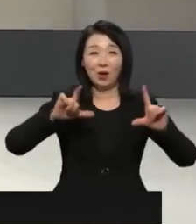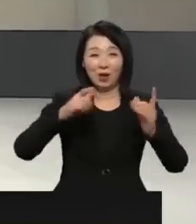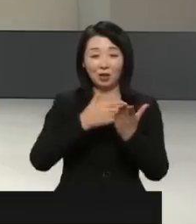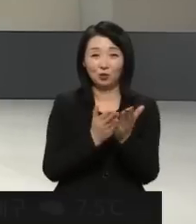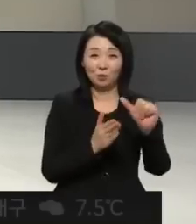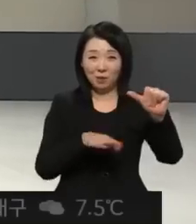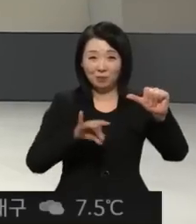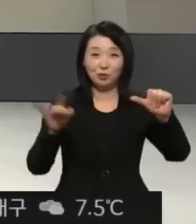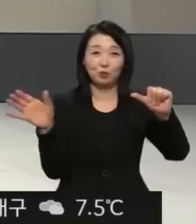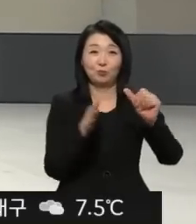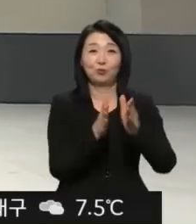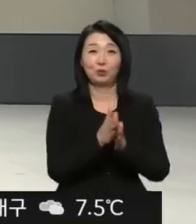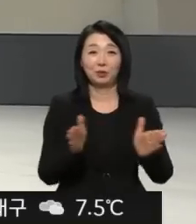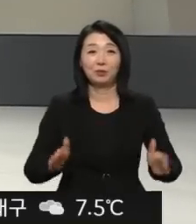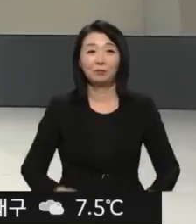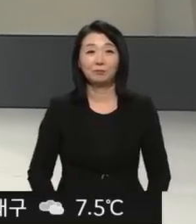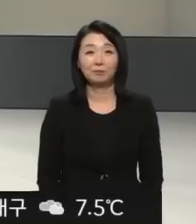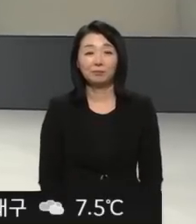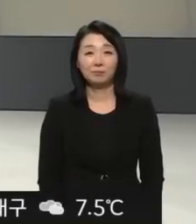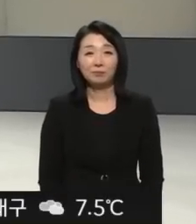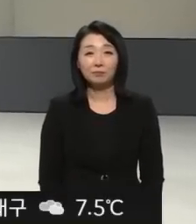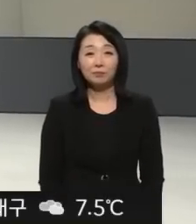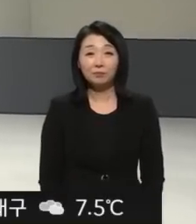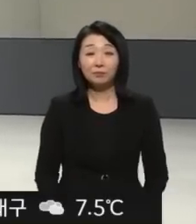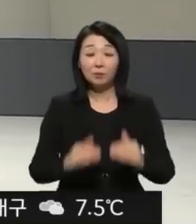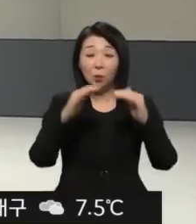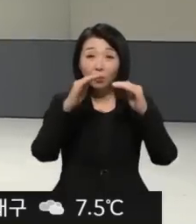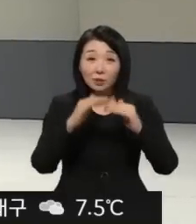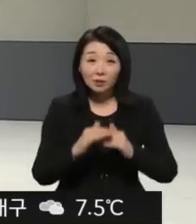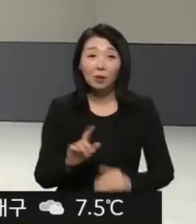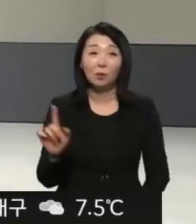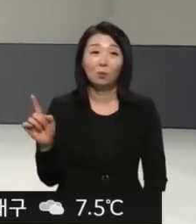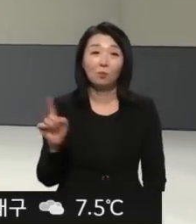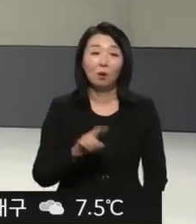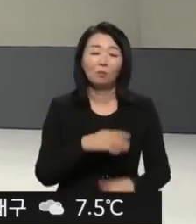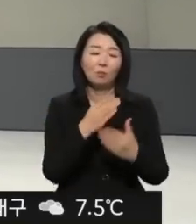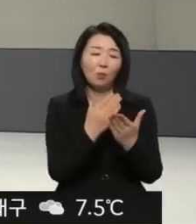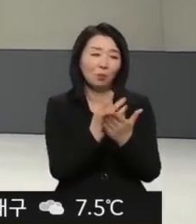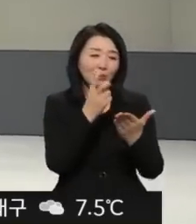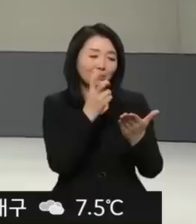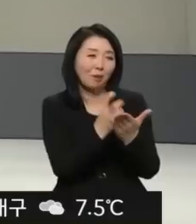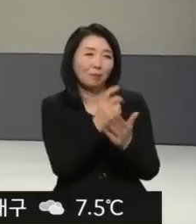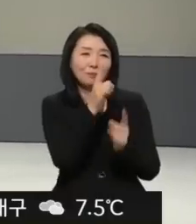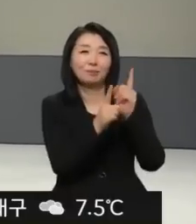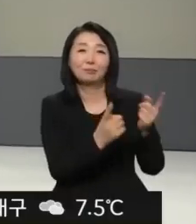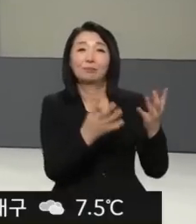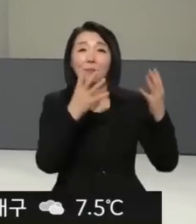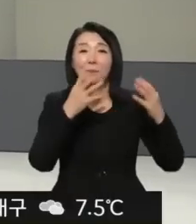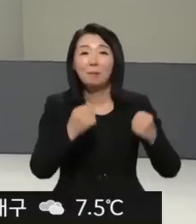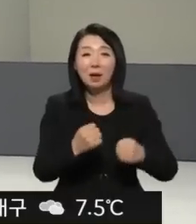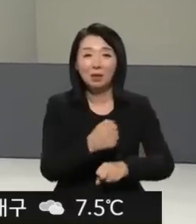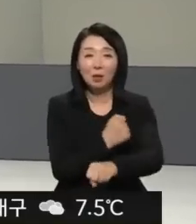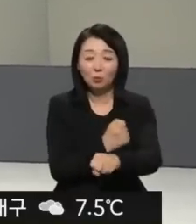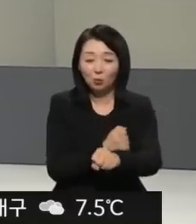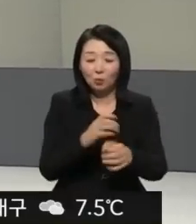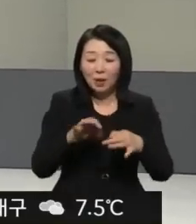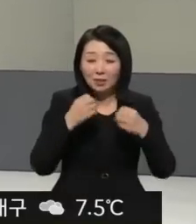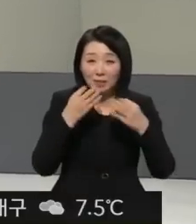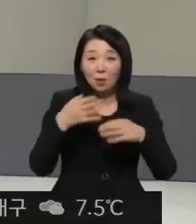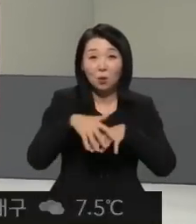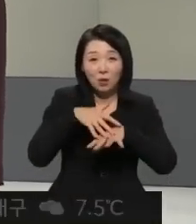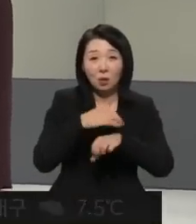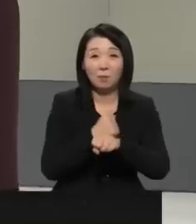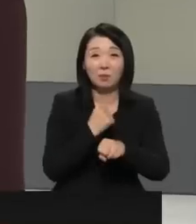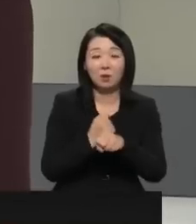바로 시작하겠습니다. 네, 오늘 준비한 소식은요. 전방위 사법 리스크, 노동판 새로 짜기, 황사의